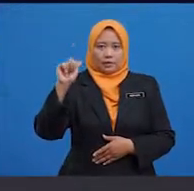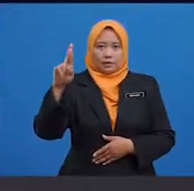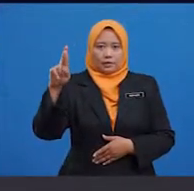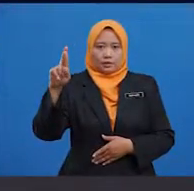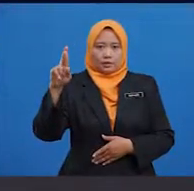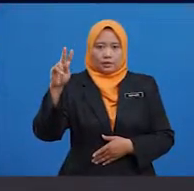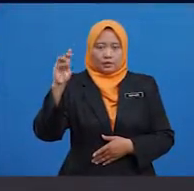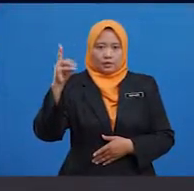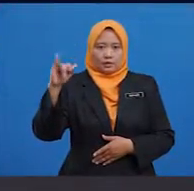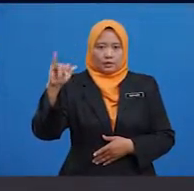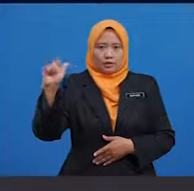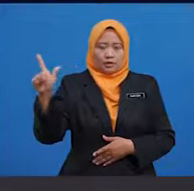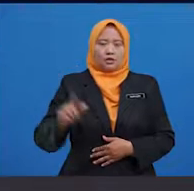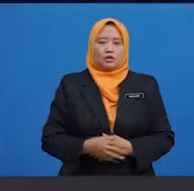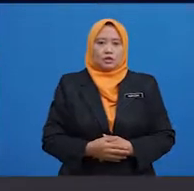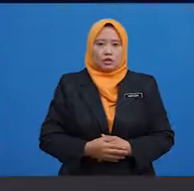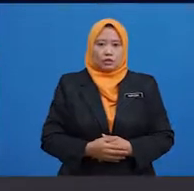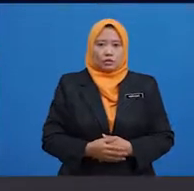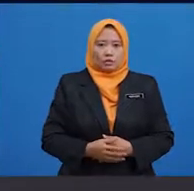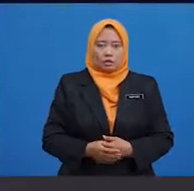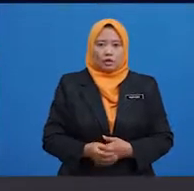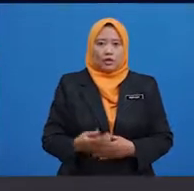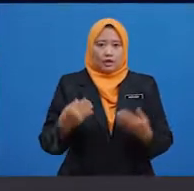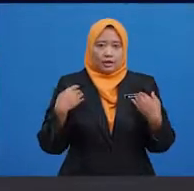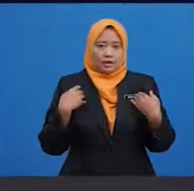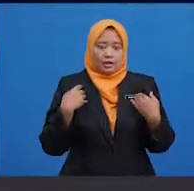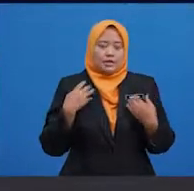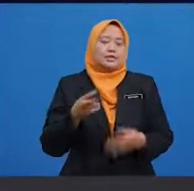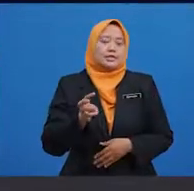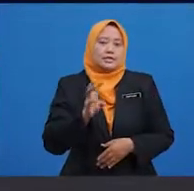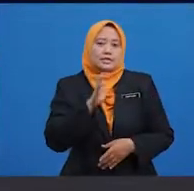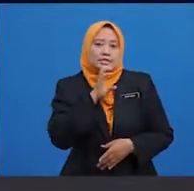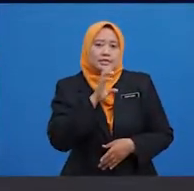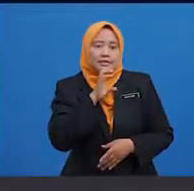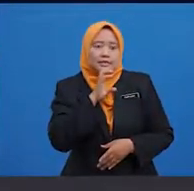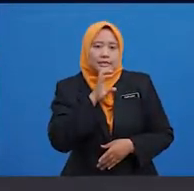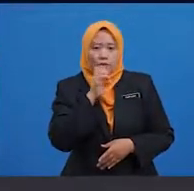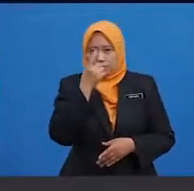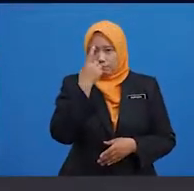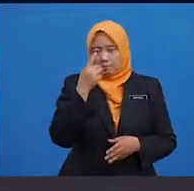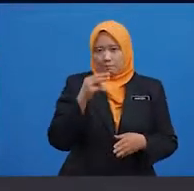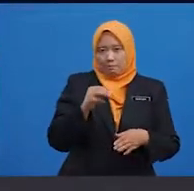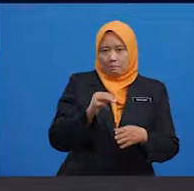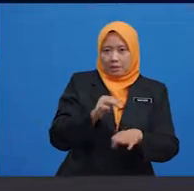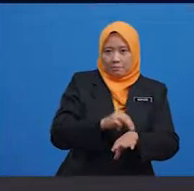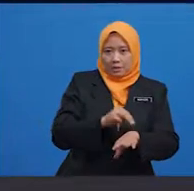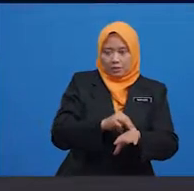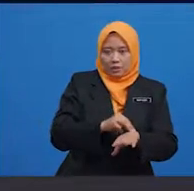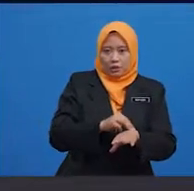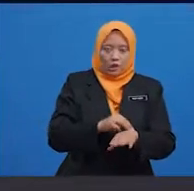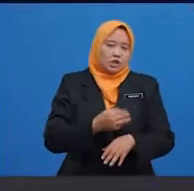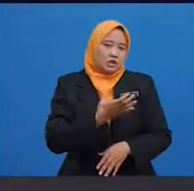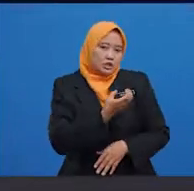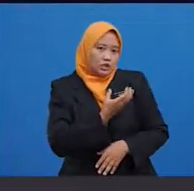cairan untuk melancarkan jantung ketika berdenyut dan mencegah terjadinya gesekan antara jantung